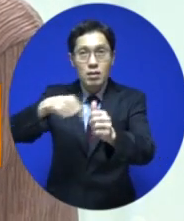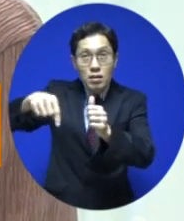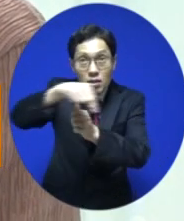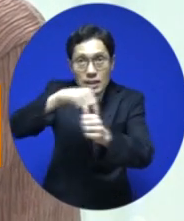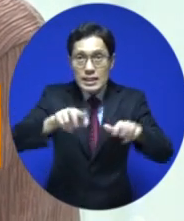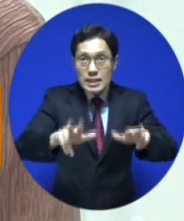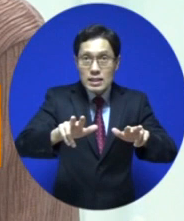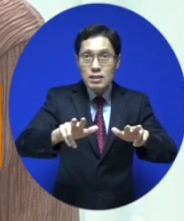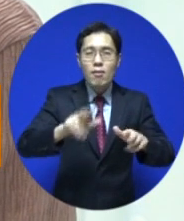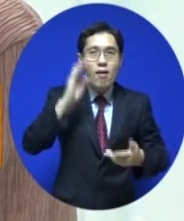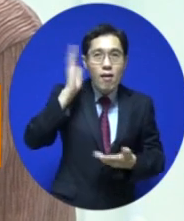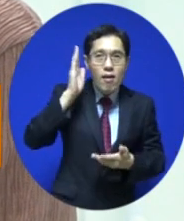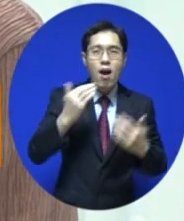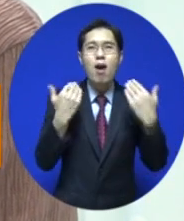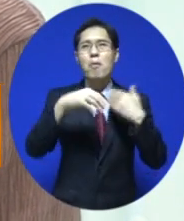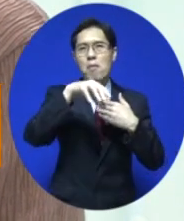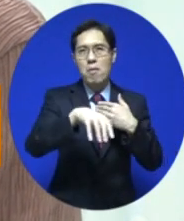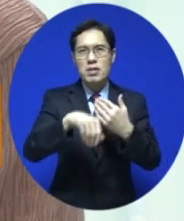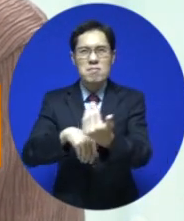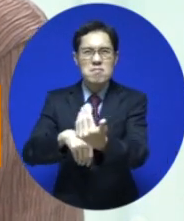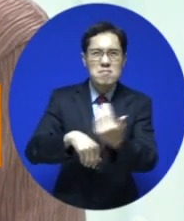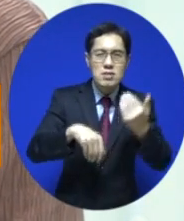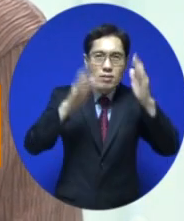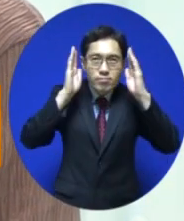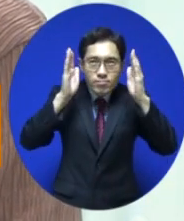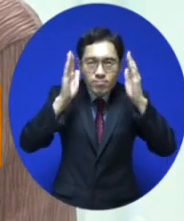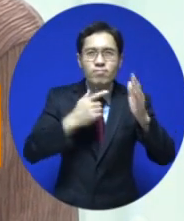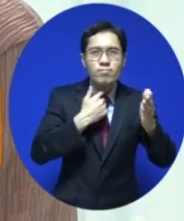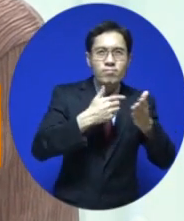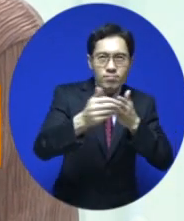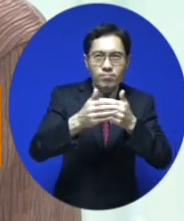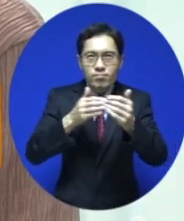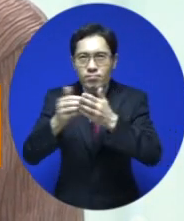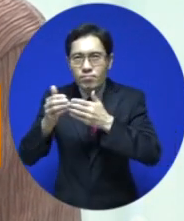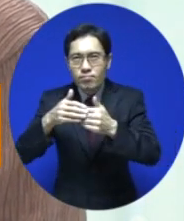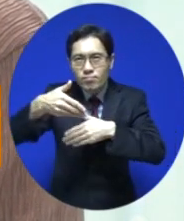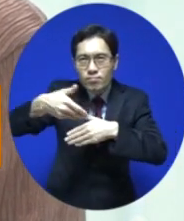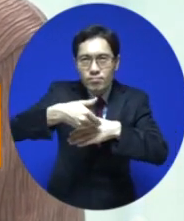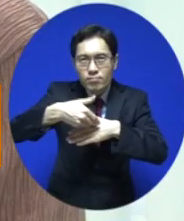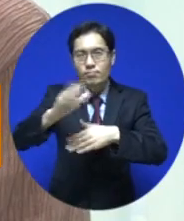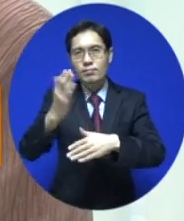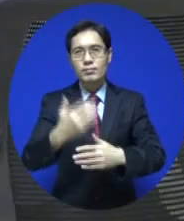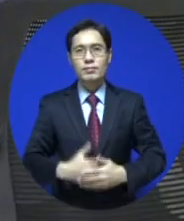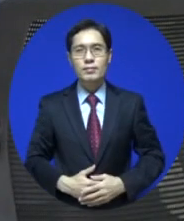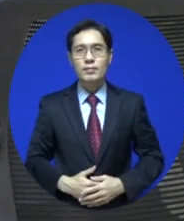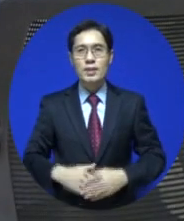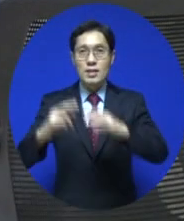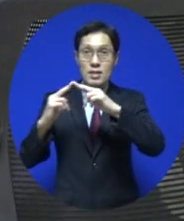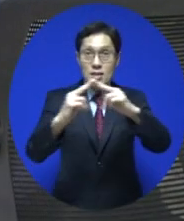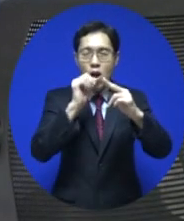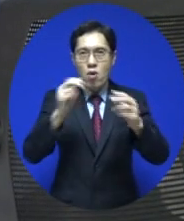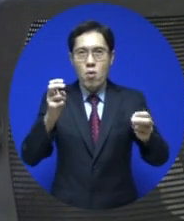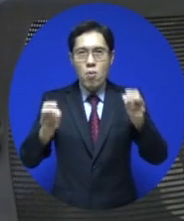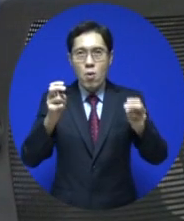세계를 지금 우리 아이들이 학교 현장에서 미리 공부하고 경험하고자 하는 데 뜻을 두고 있어요.